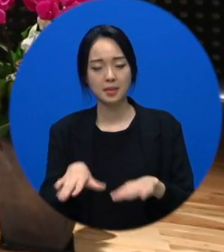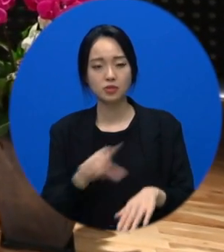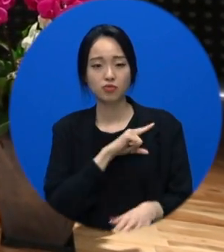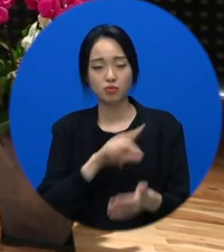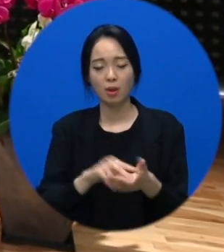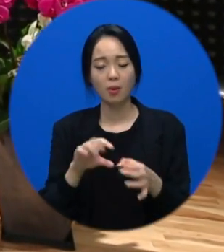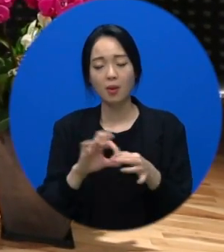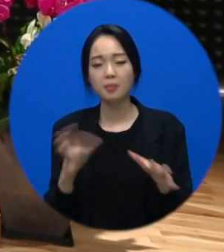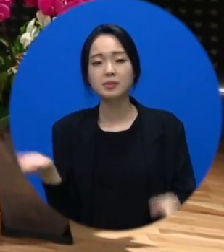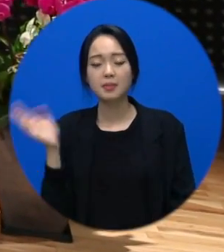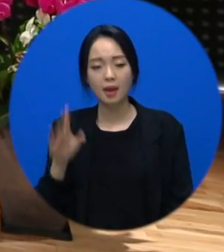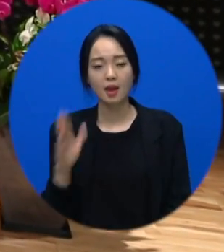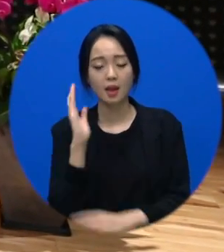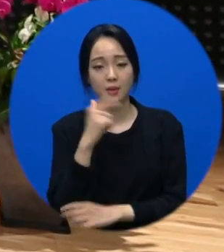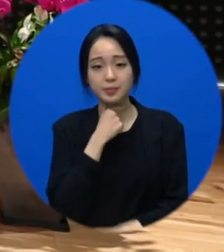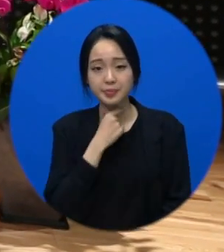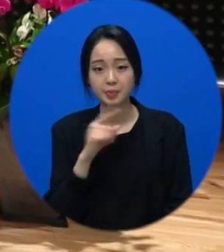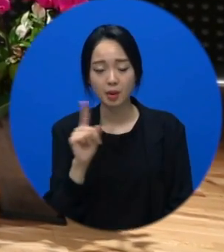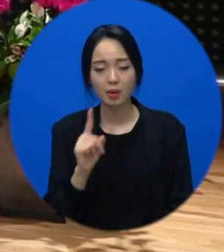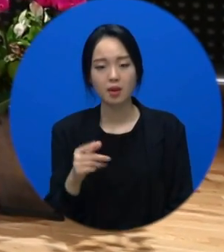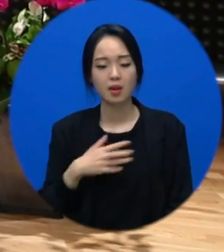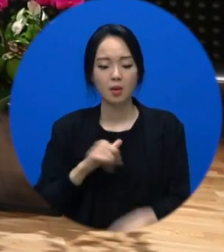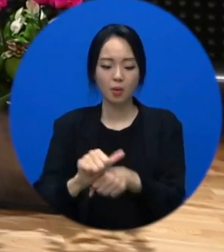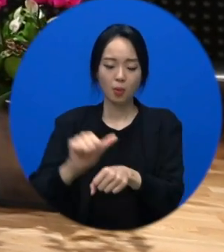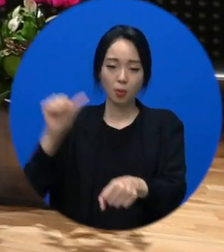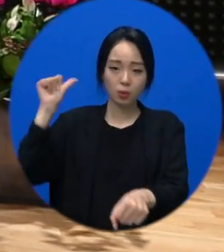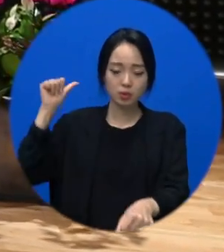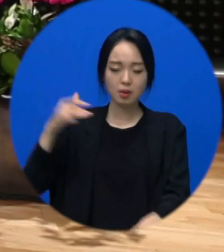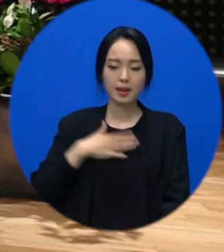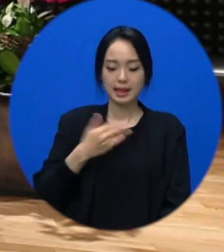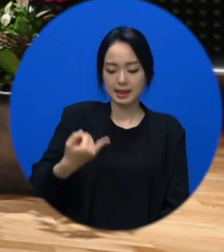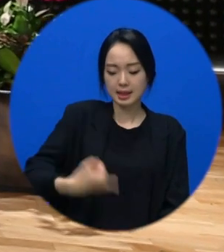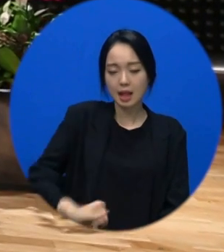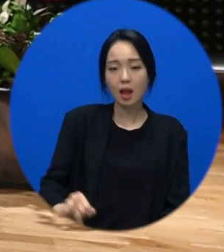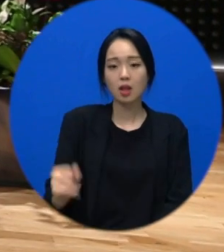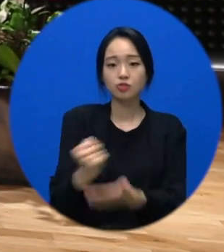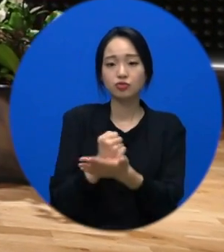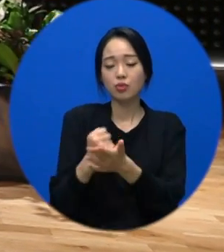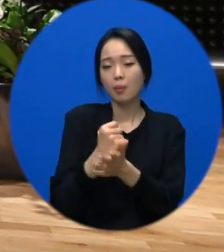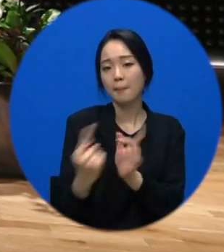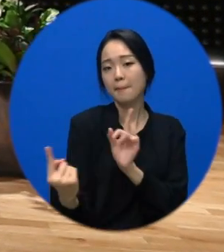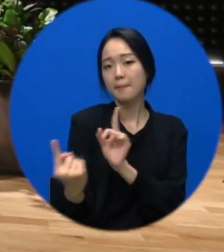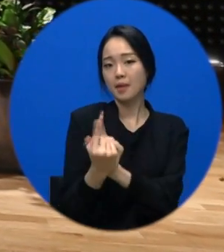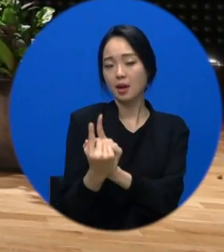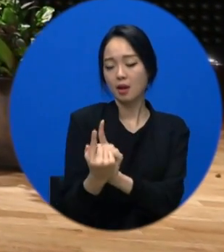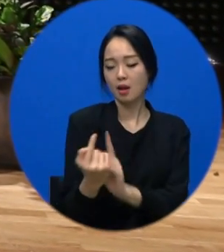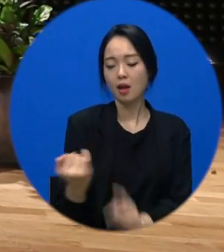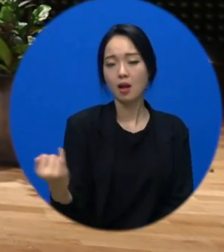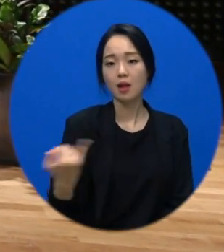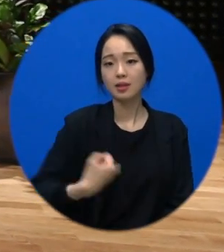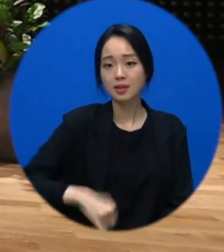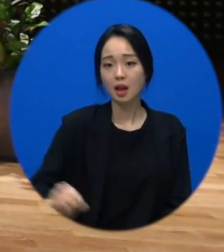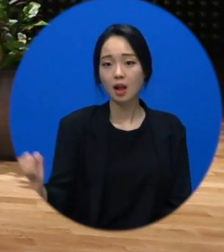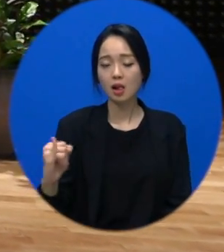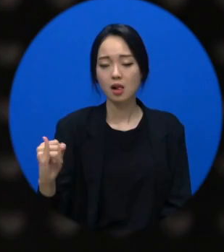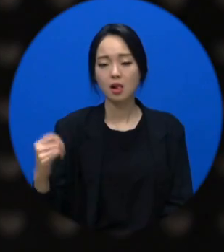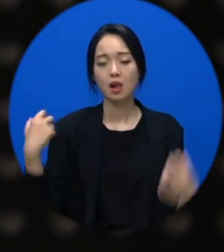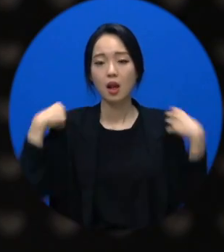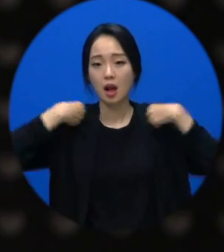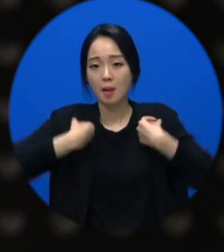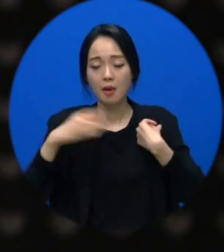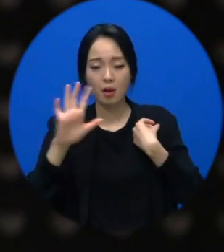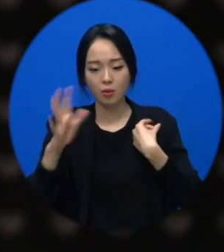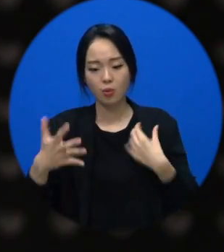어느 날 저는 5년 전 어느 날 제 딸의 하교길에 제 딸과 마주칩니다. 제 딸이 앞으로 가방을 메고 있는 거예요.